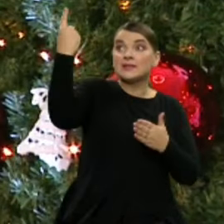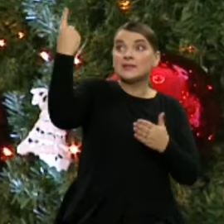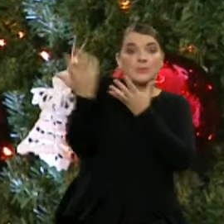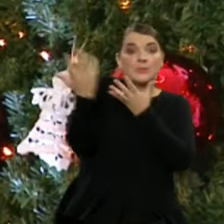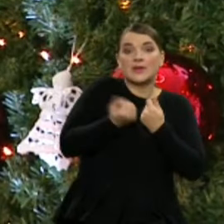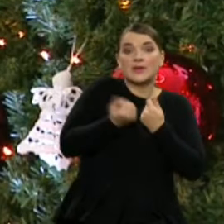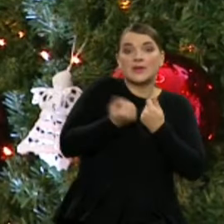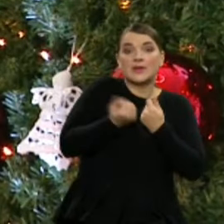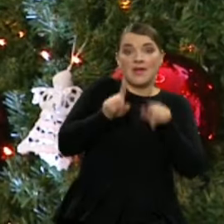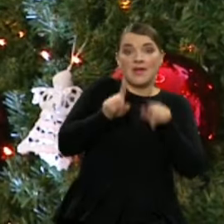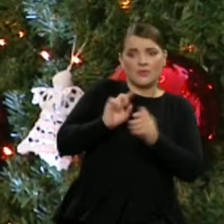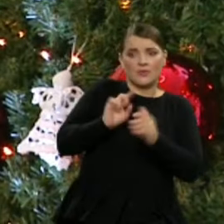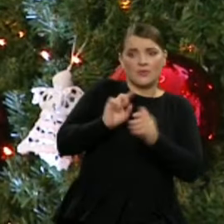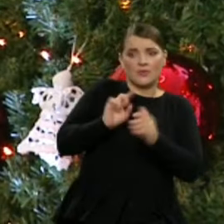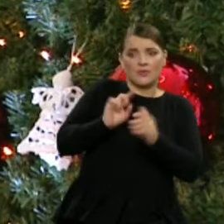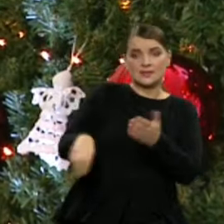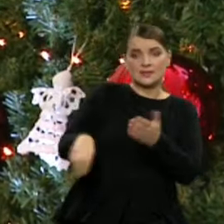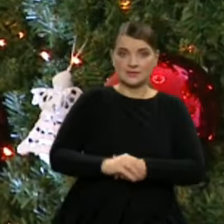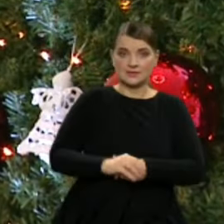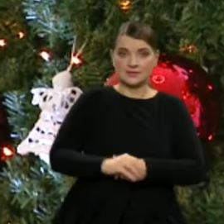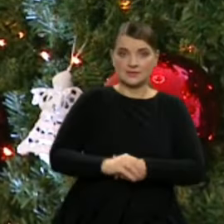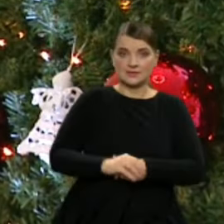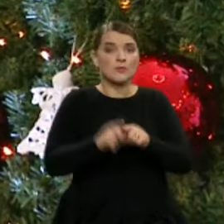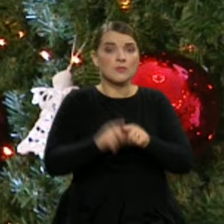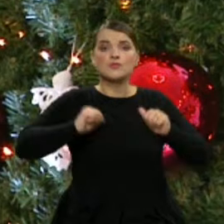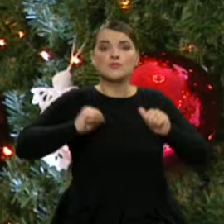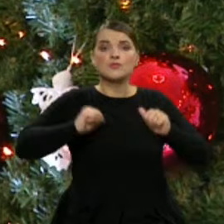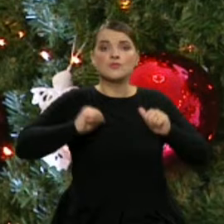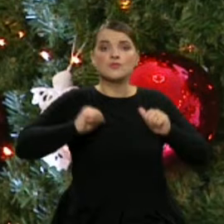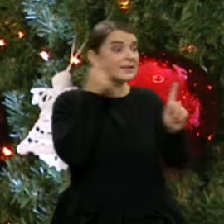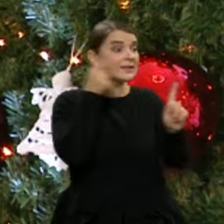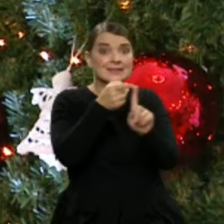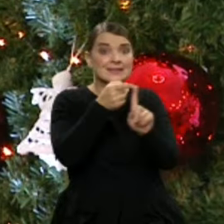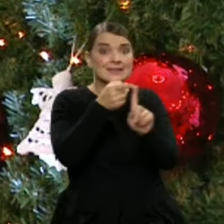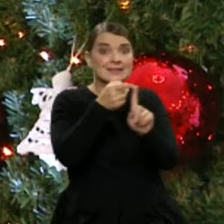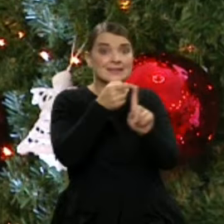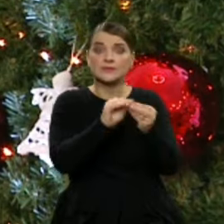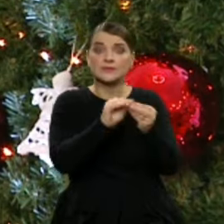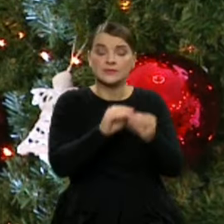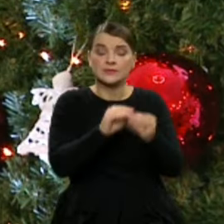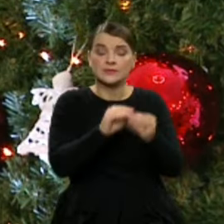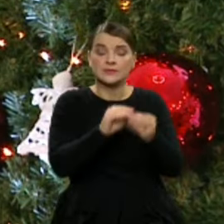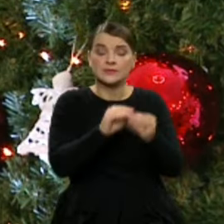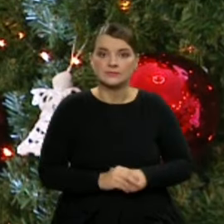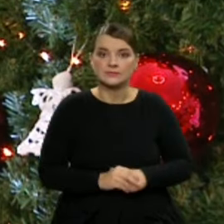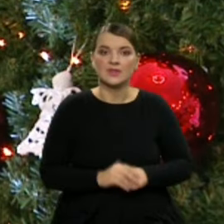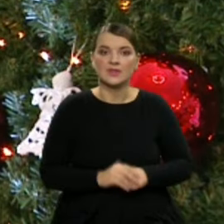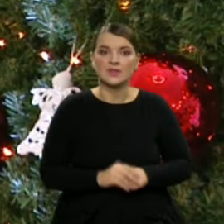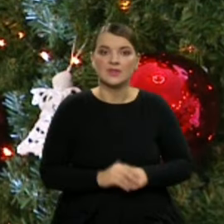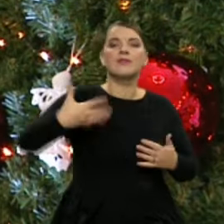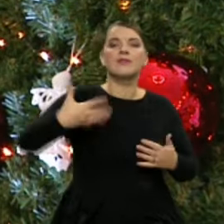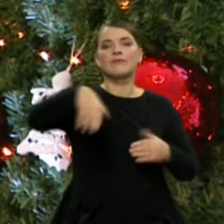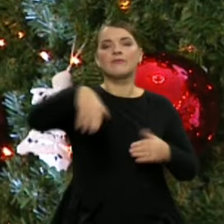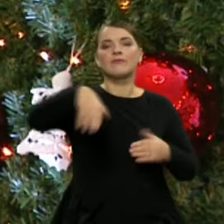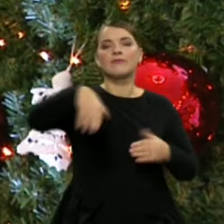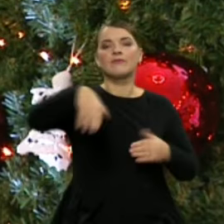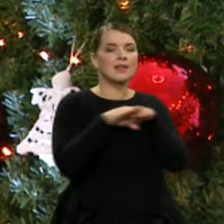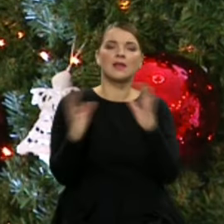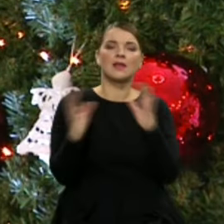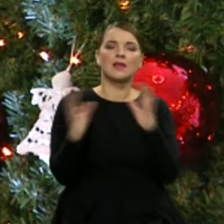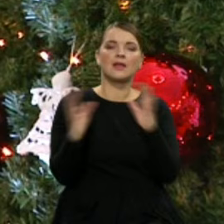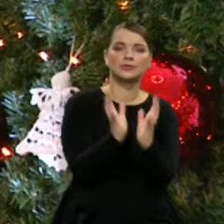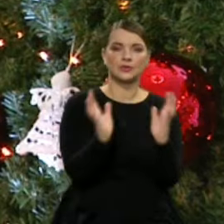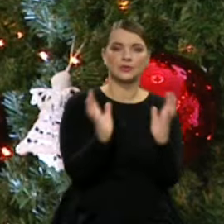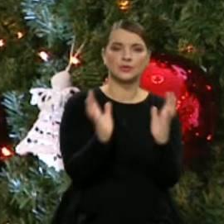bendras visų šeimo gyvenančių žmonių tikslas ir būtų palaikytų tarpusavį vienybę. Mums tenka